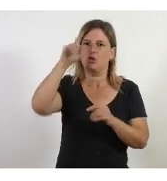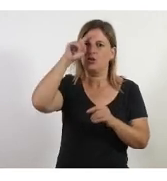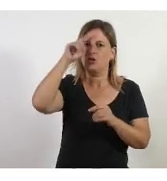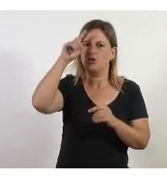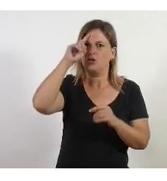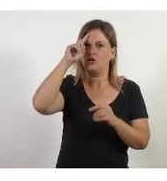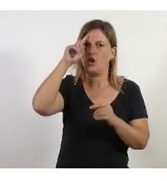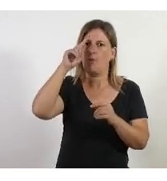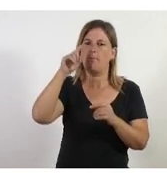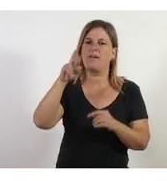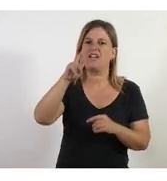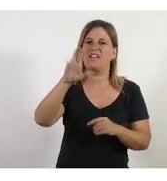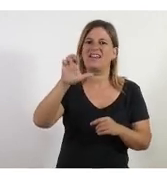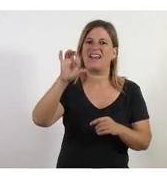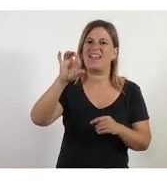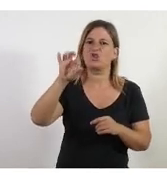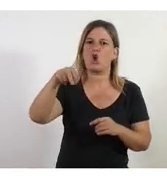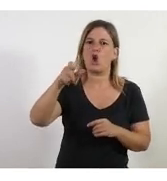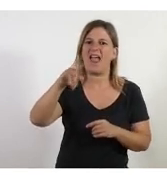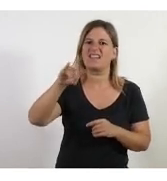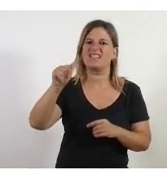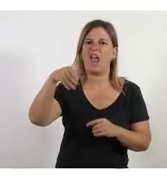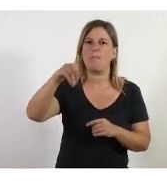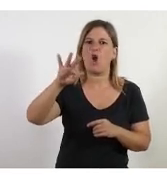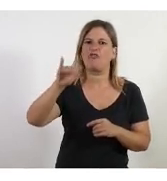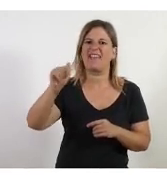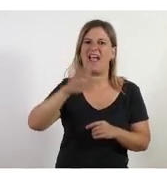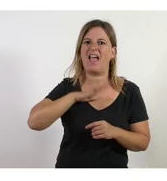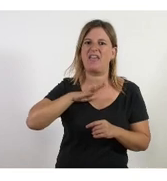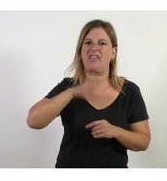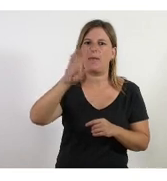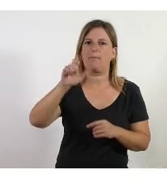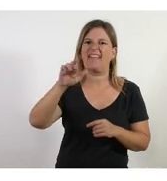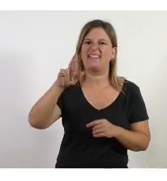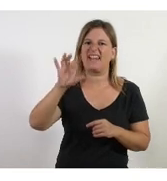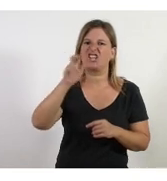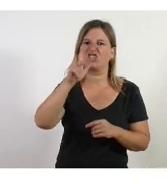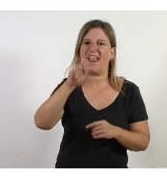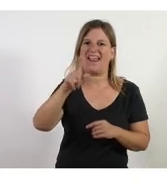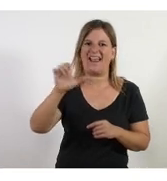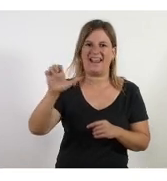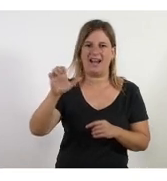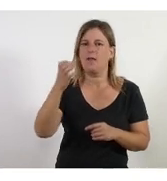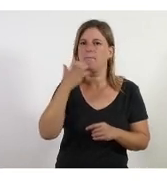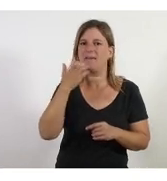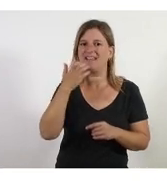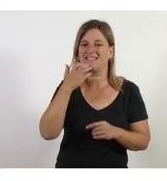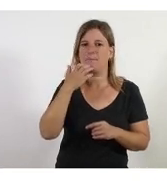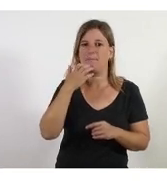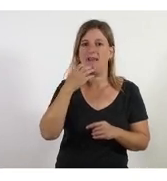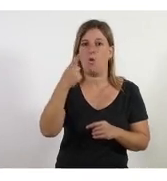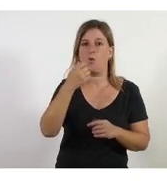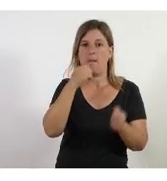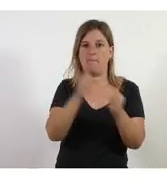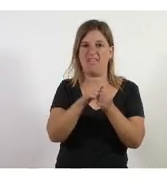Peter Schellenberg. O sigui, quan tu canvies, quan tu exerceixes la teva influència, imagina't, una pedra que cau en l'aigua i fa un